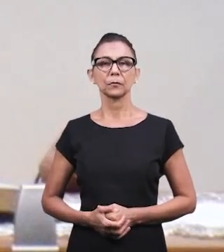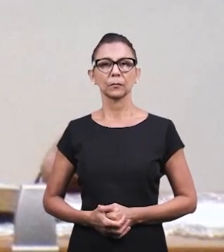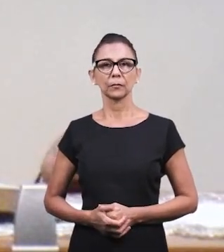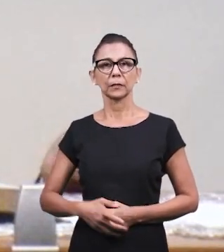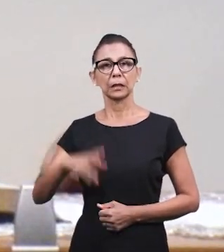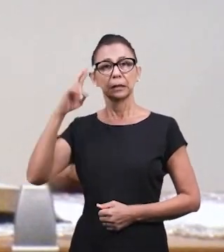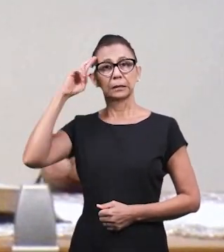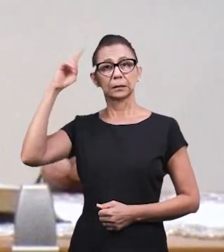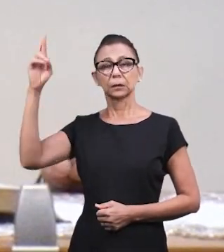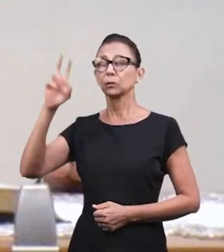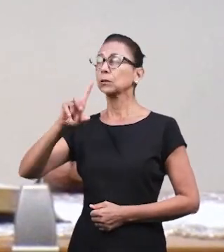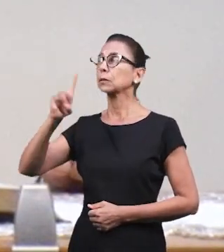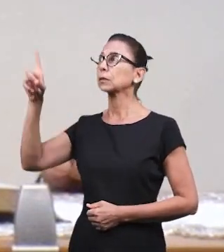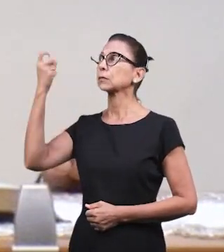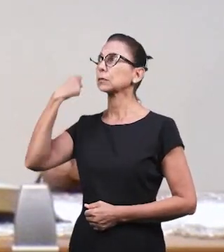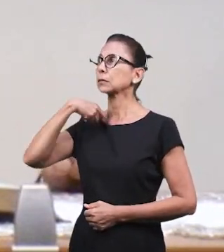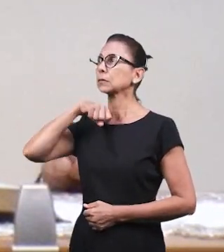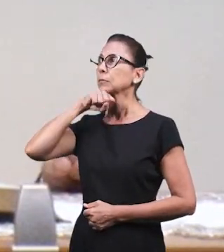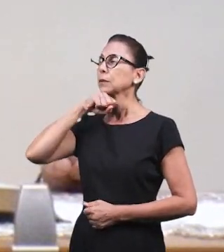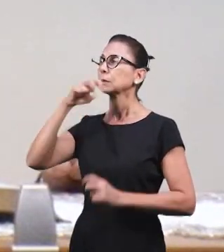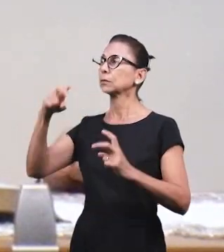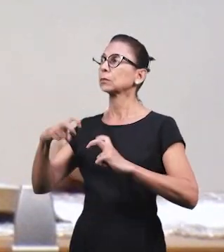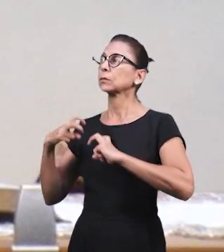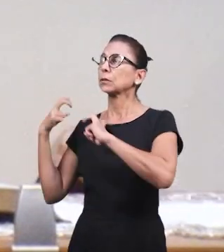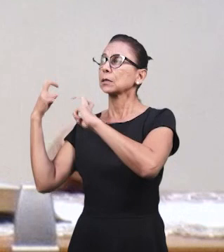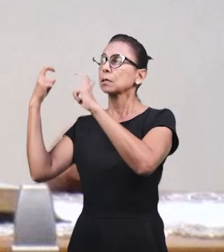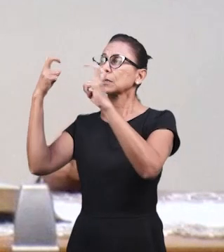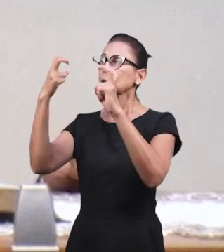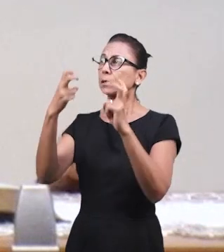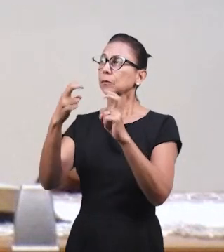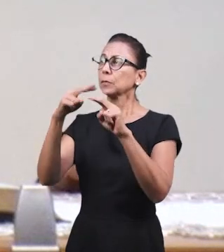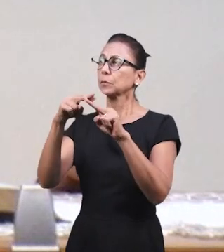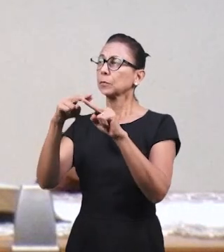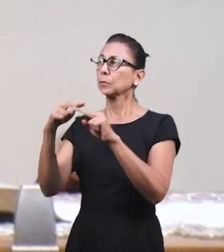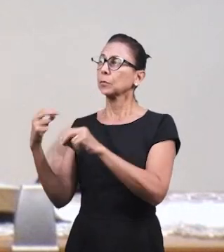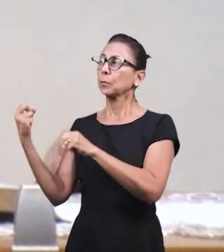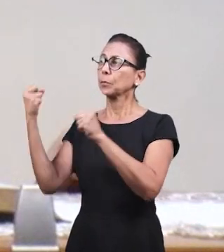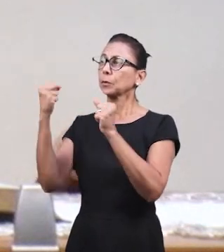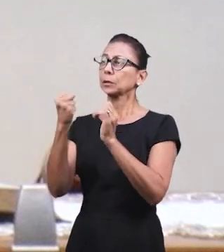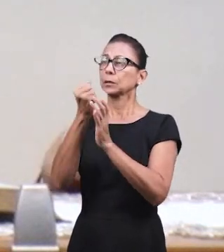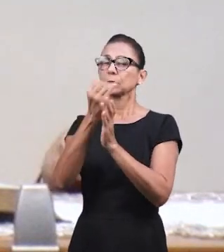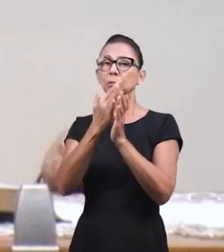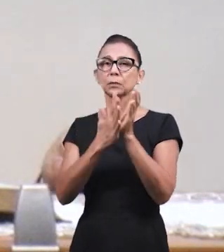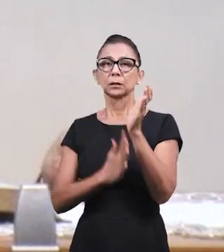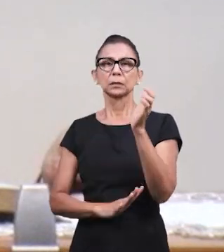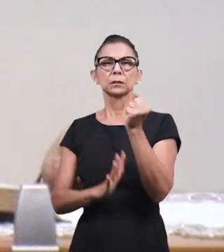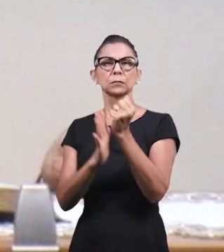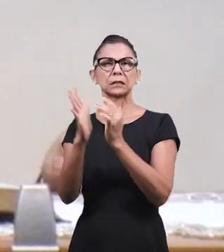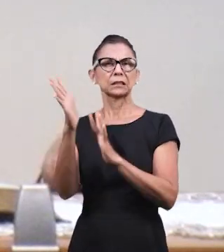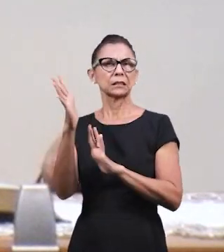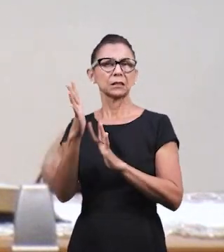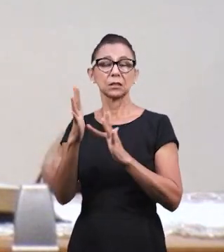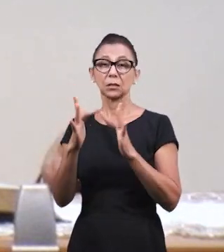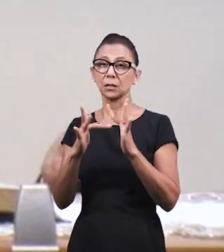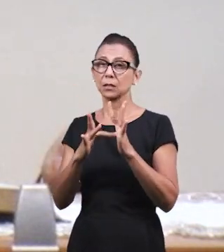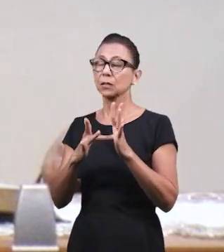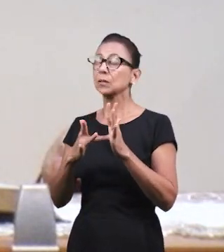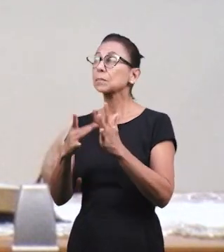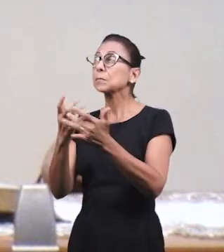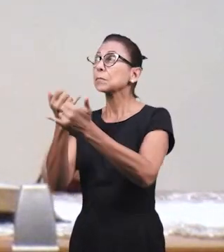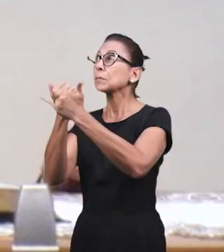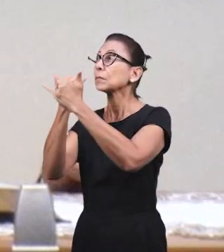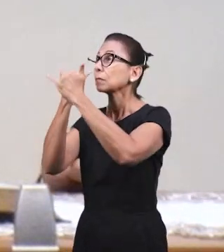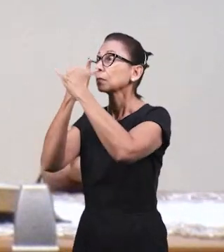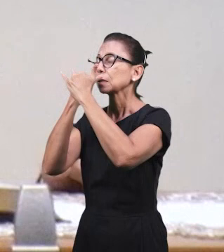господь наш бог и отец мы взываем тебе о силе которое в крови господа иисуса просим у тебя